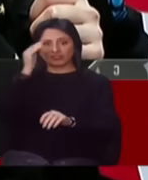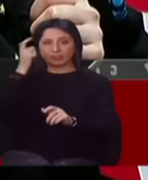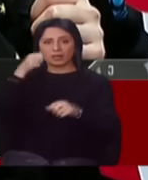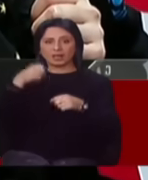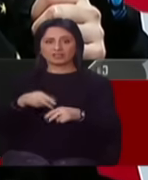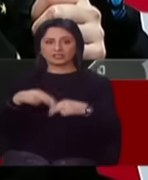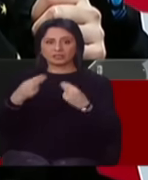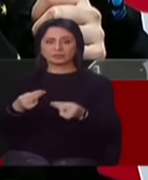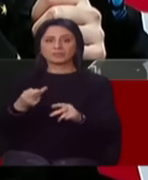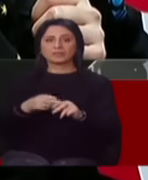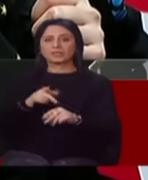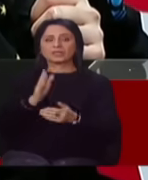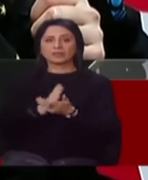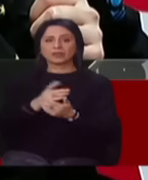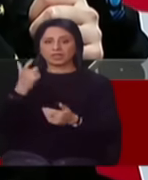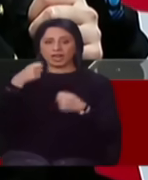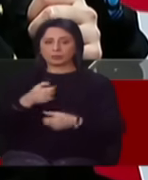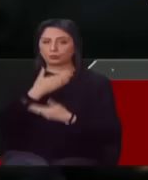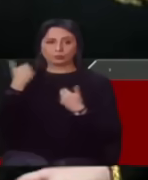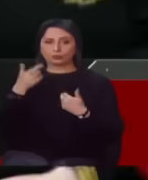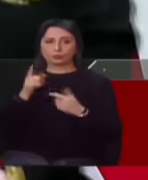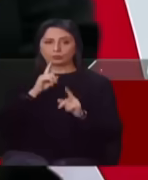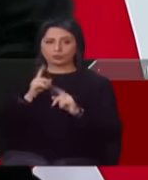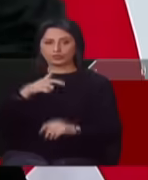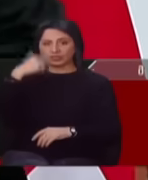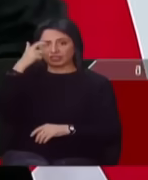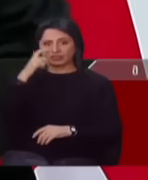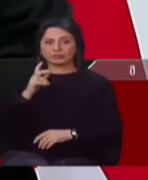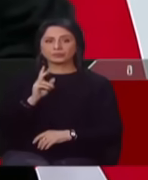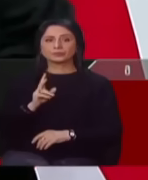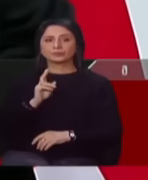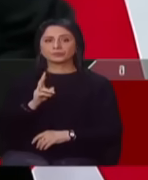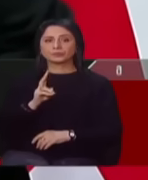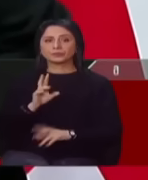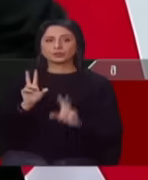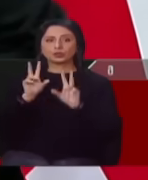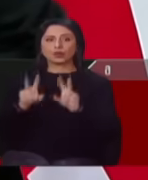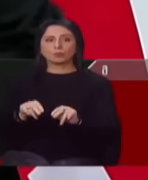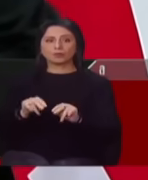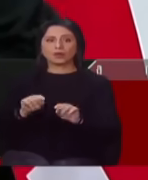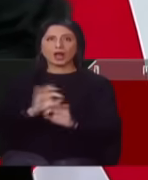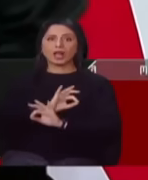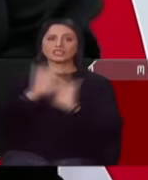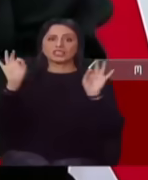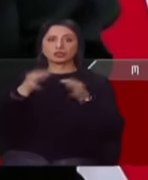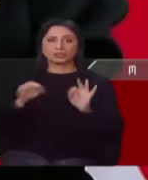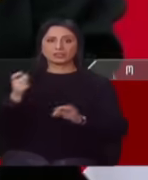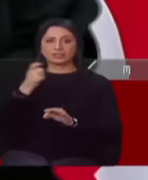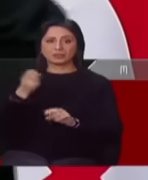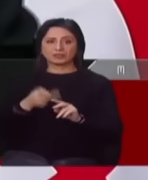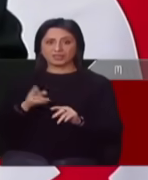ლეგიტიმაცია მიანიჭა. ამიტომ ეს არის არალეგიტიმური ხდომა. ივანიშვილი, რომელიც უკვირდებოდა გასაოცარ